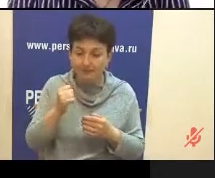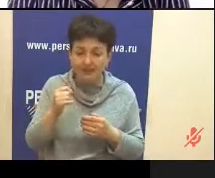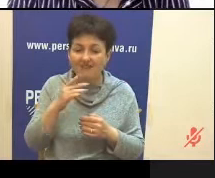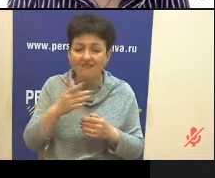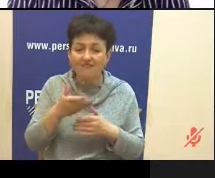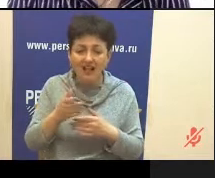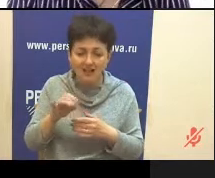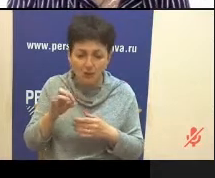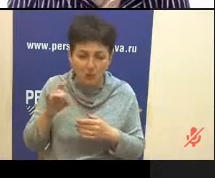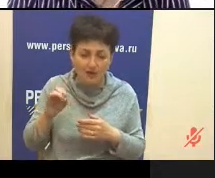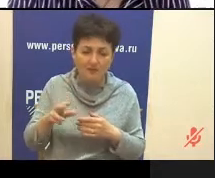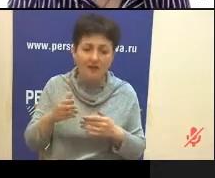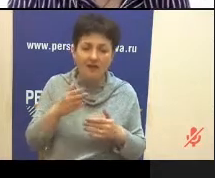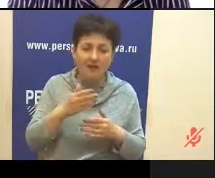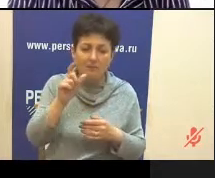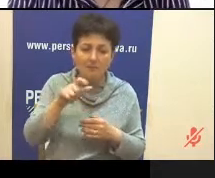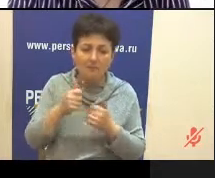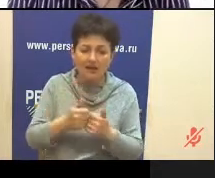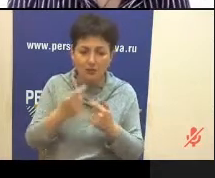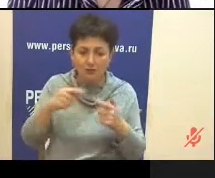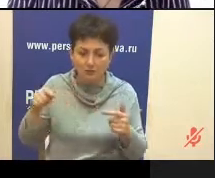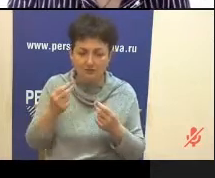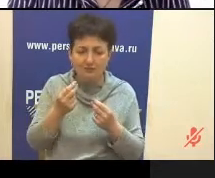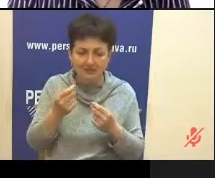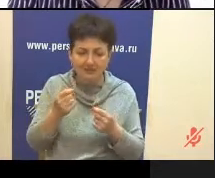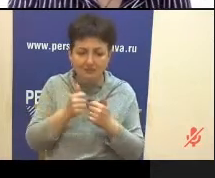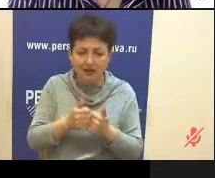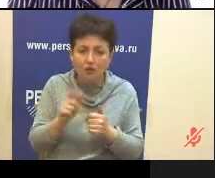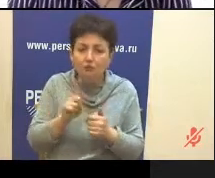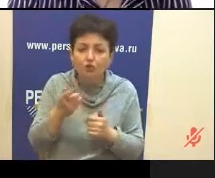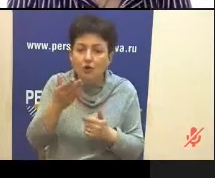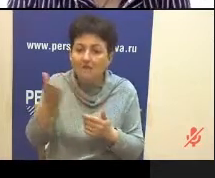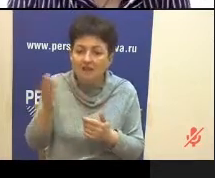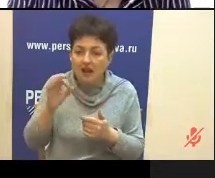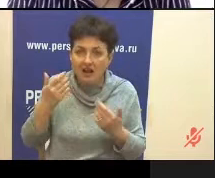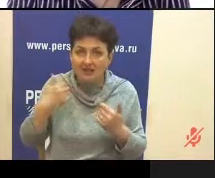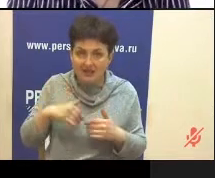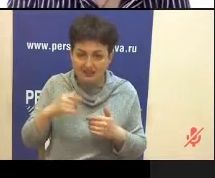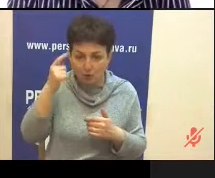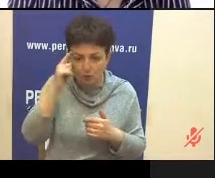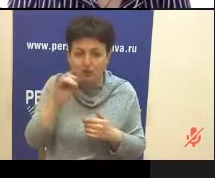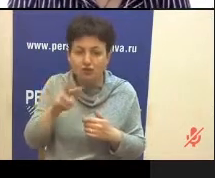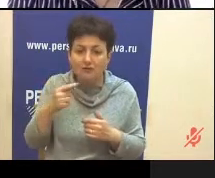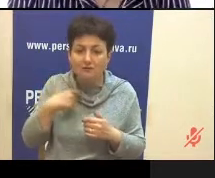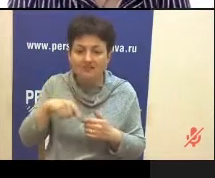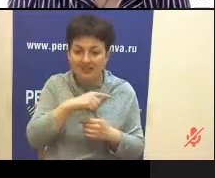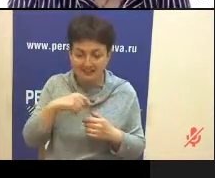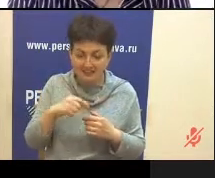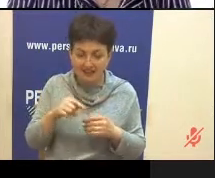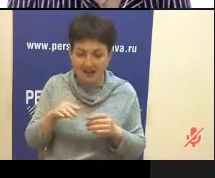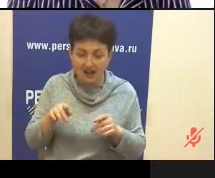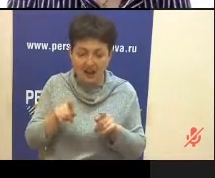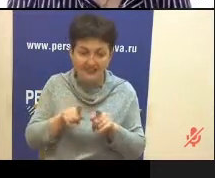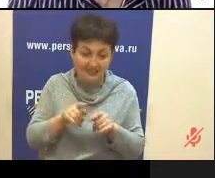благополучателям, волонтерам, партнерам в других фондах, бизнес-партнерам, что вы о нас думаете, с чем вы нас